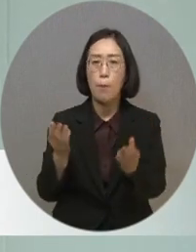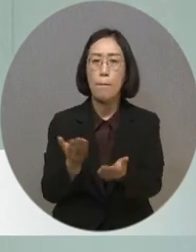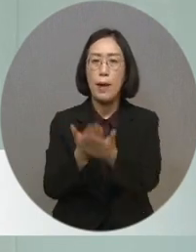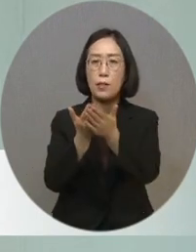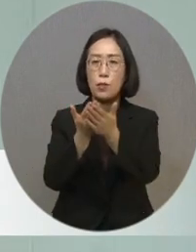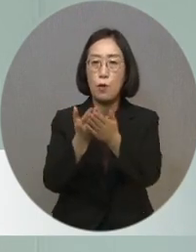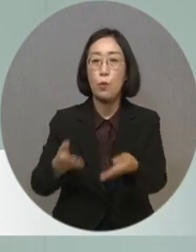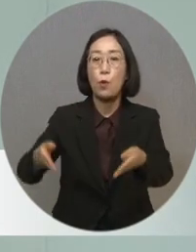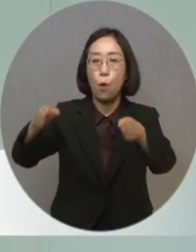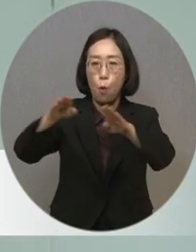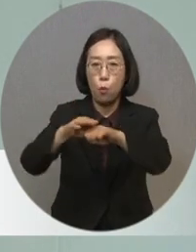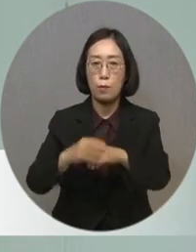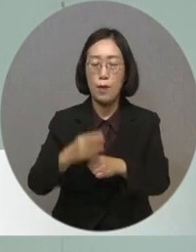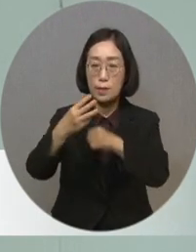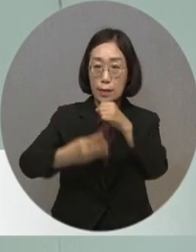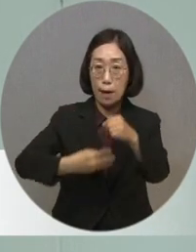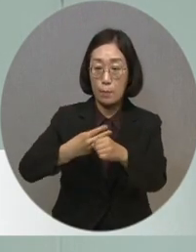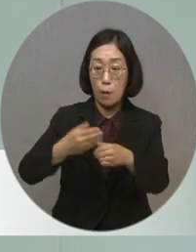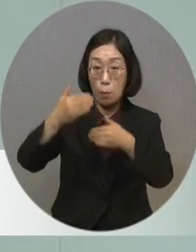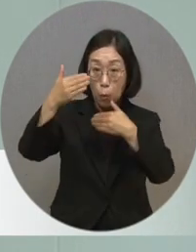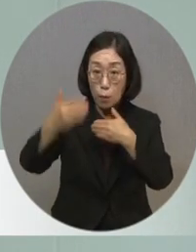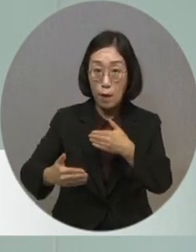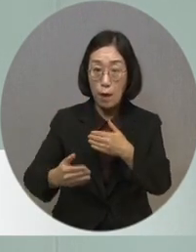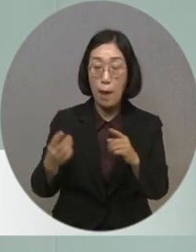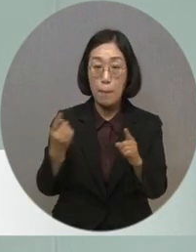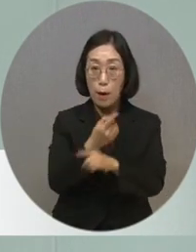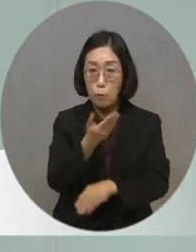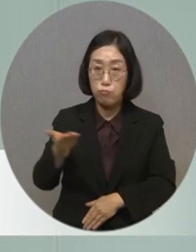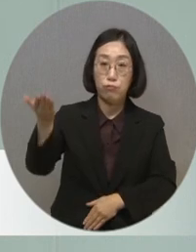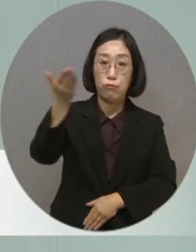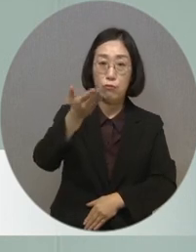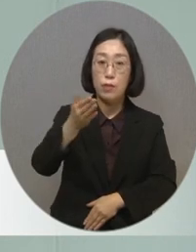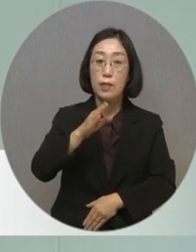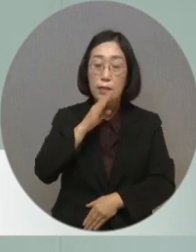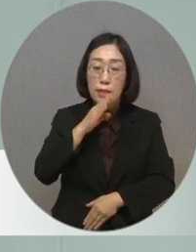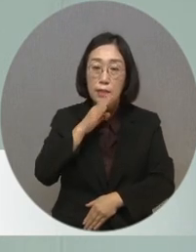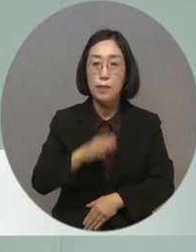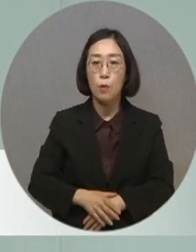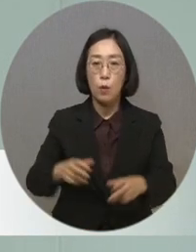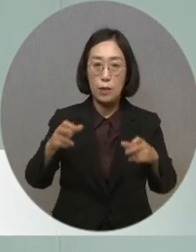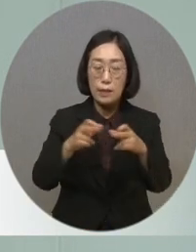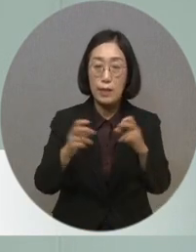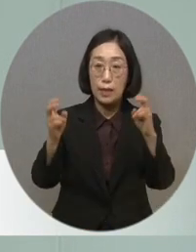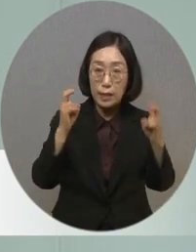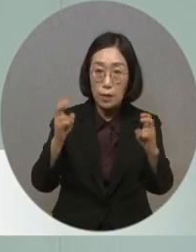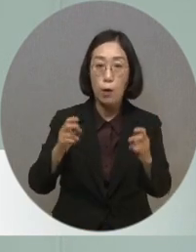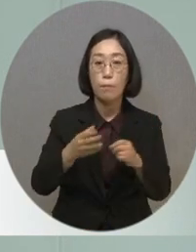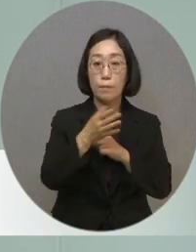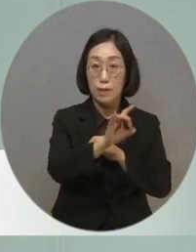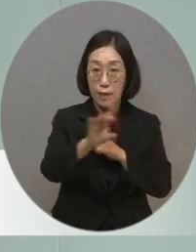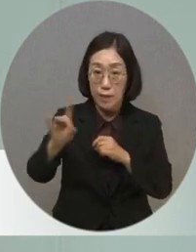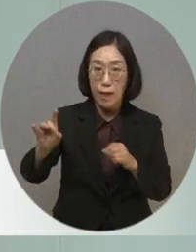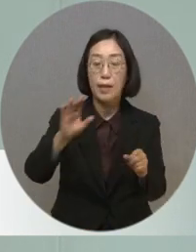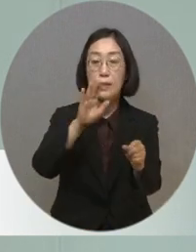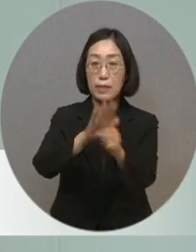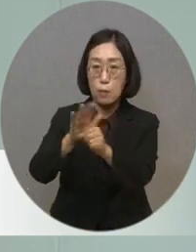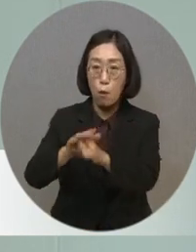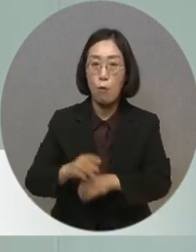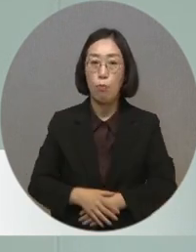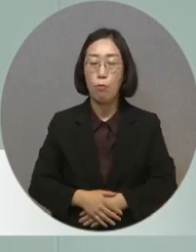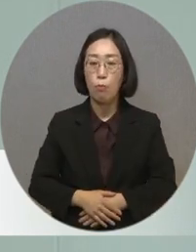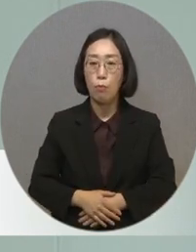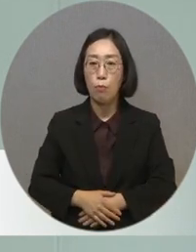진흥원으로 3년 이내에 변경을 해서 실질적인 장애인 기업들에 대한 지원과